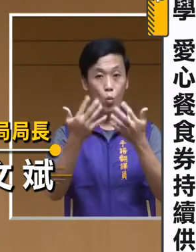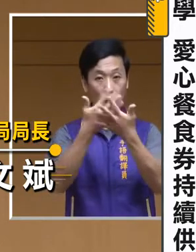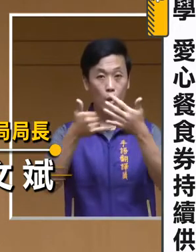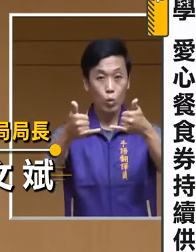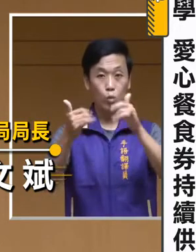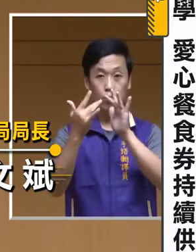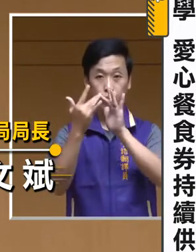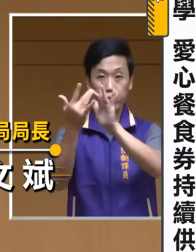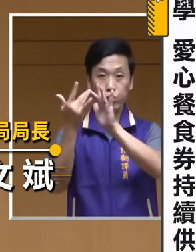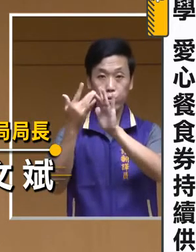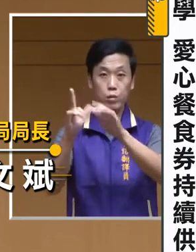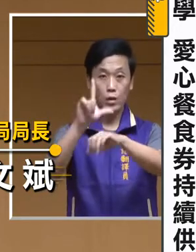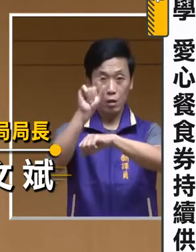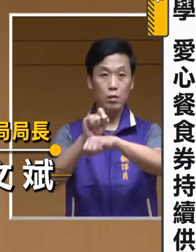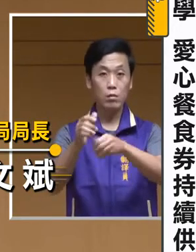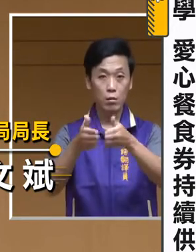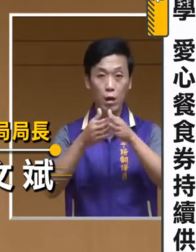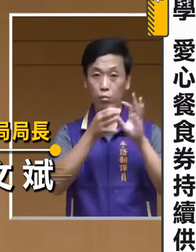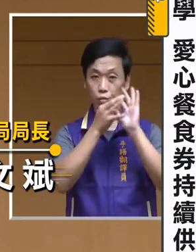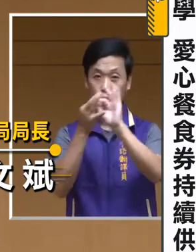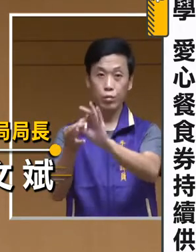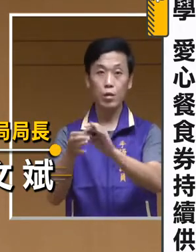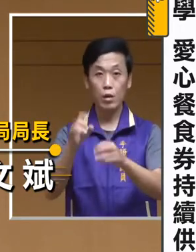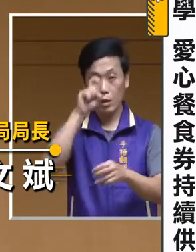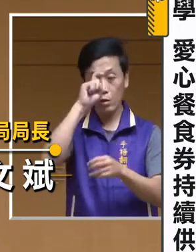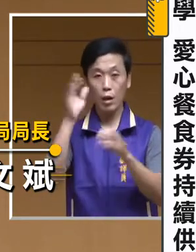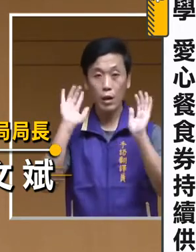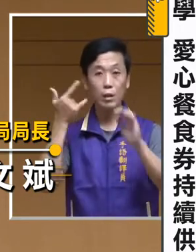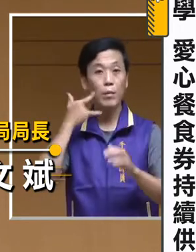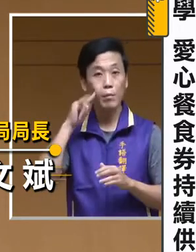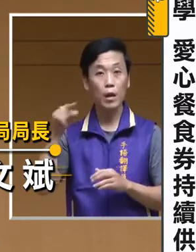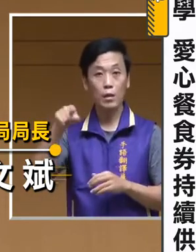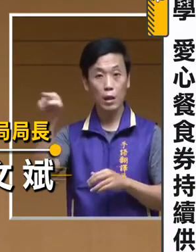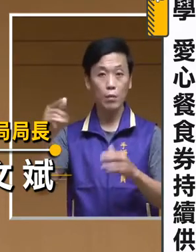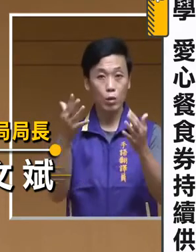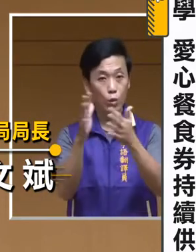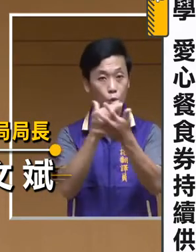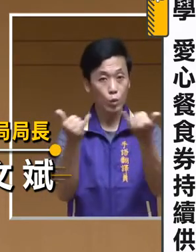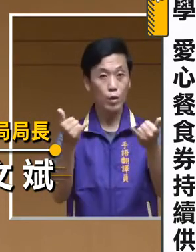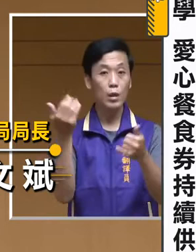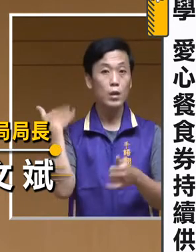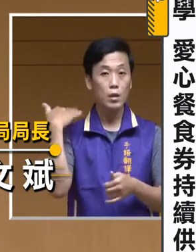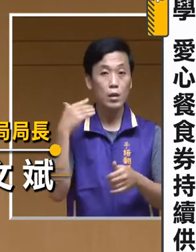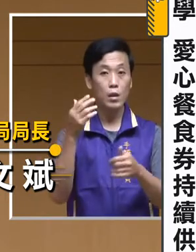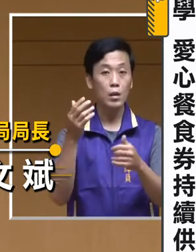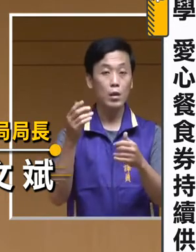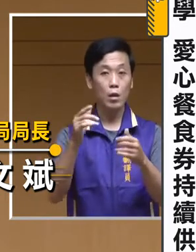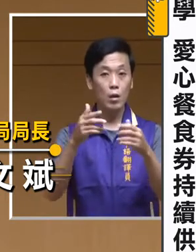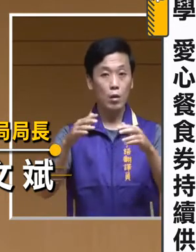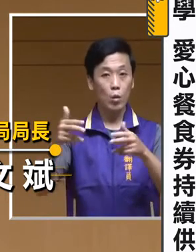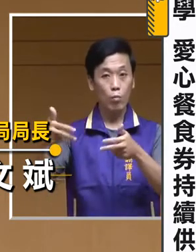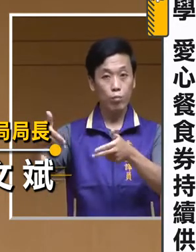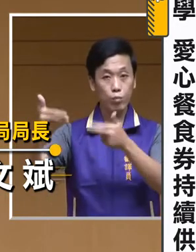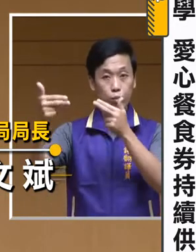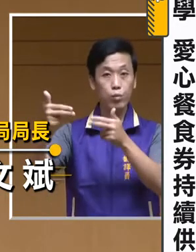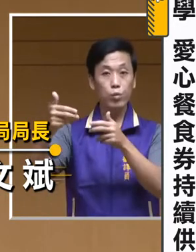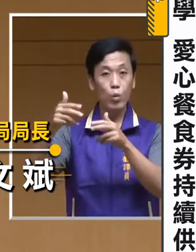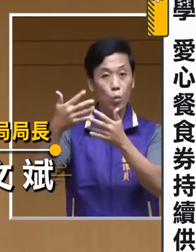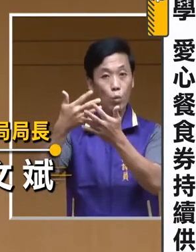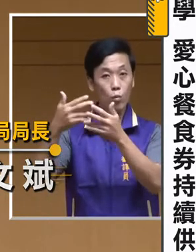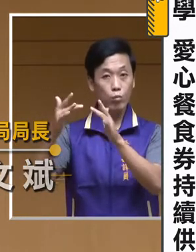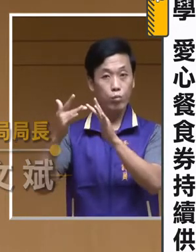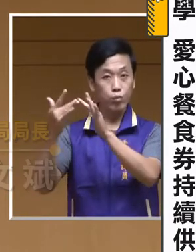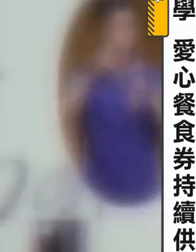学，这个部分也请各位家长还有同学们，就是延续过去我们已有的这个线上教学的方式继续来